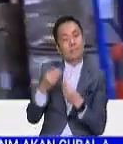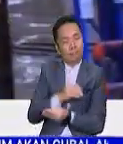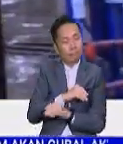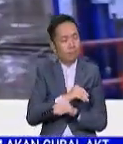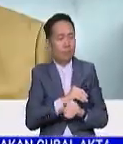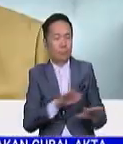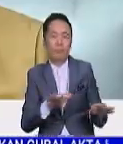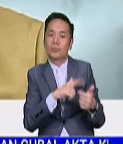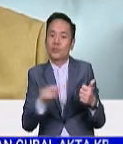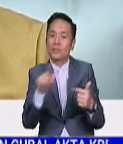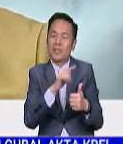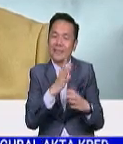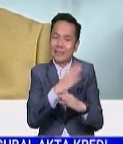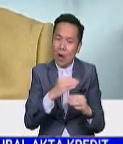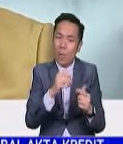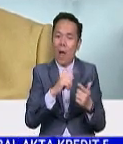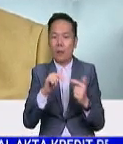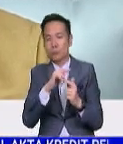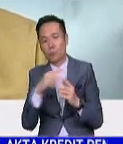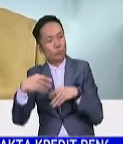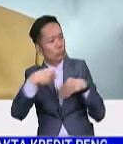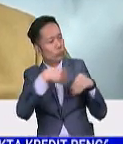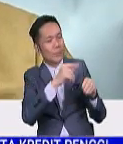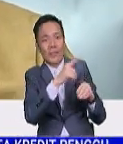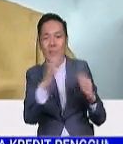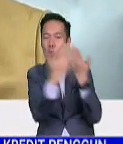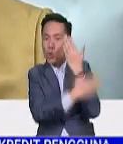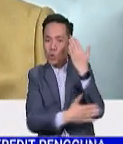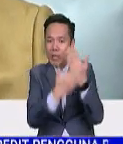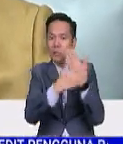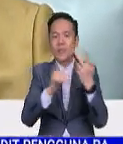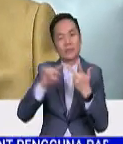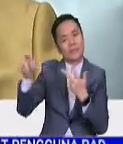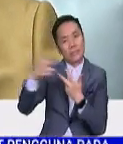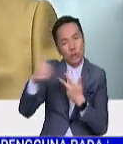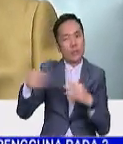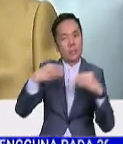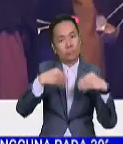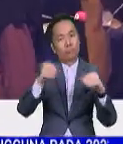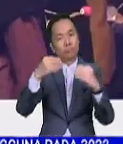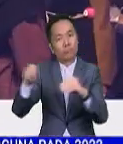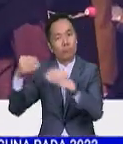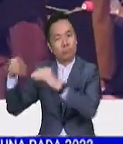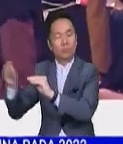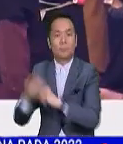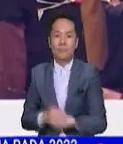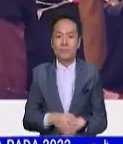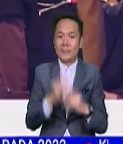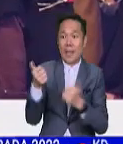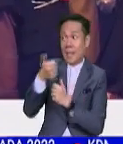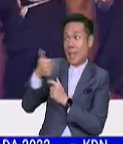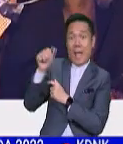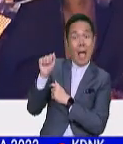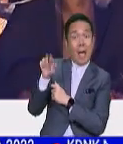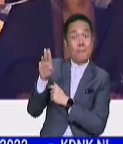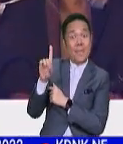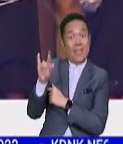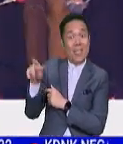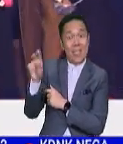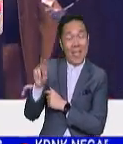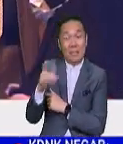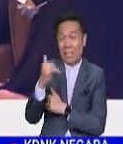bagan ke Serawak kesemenanjung ke Indonesia dalam Majlis tersebut jatuh Abidin turut menyempurnakan